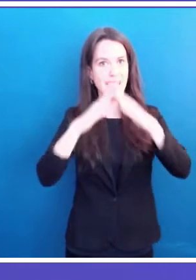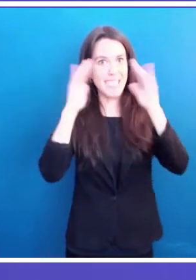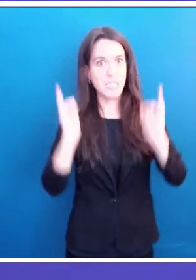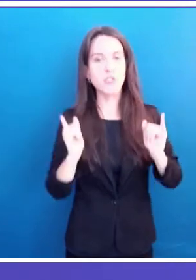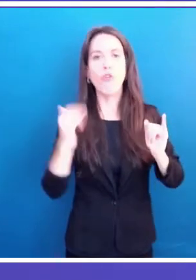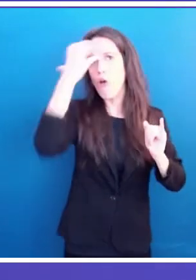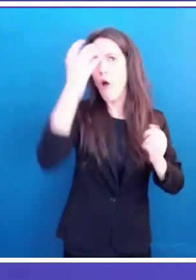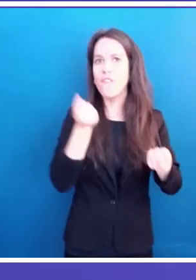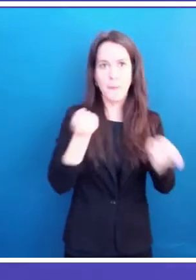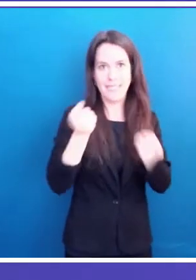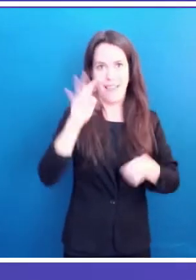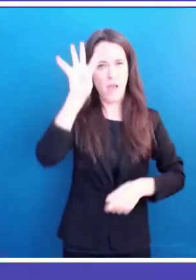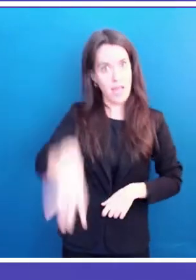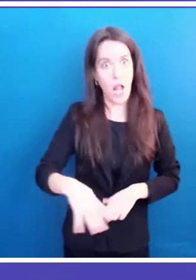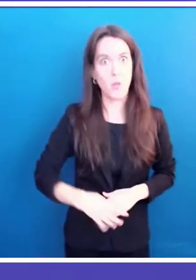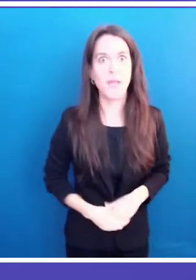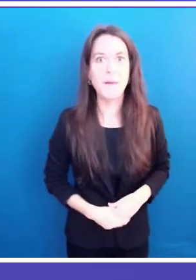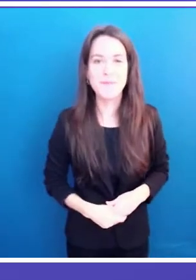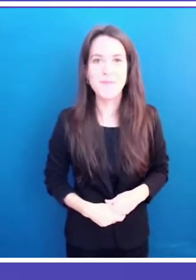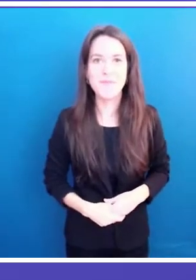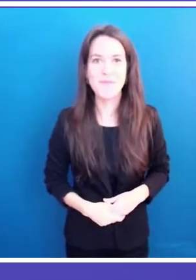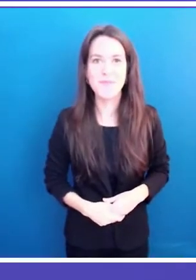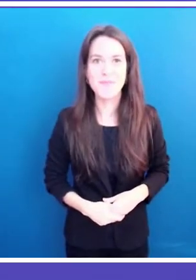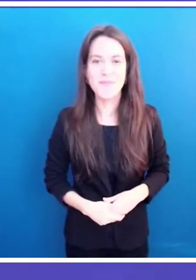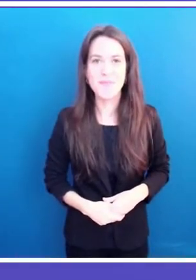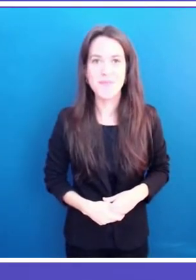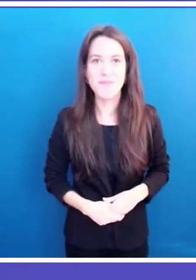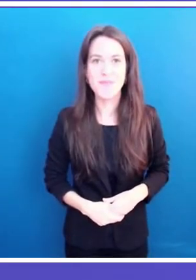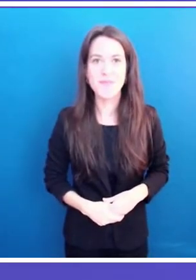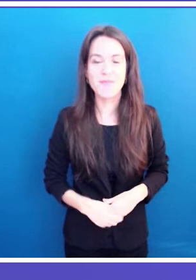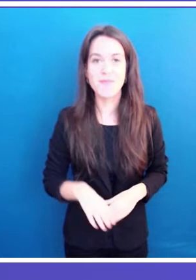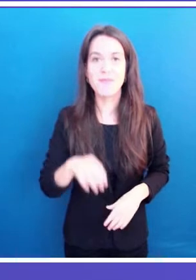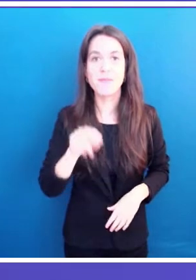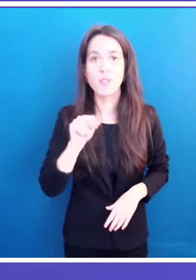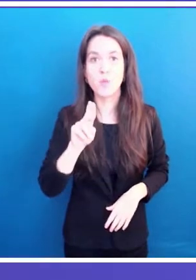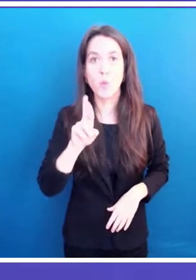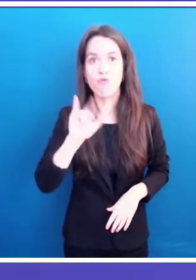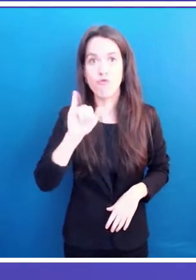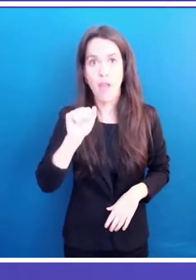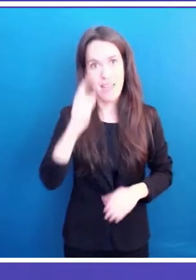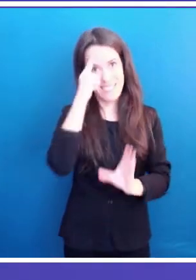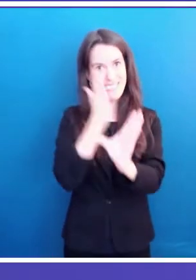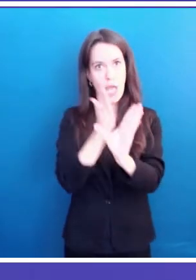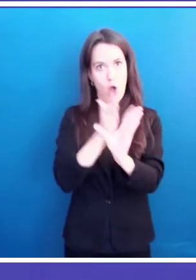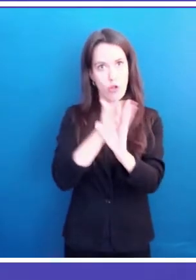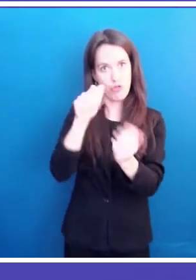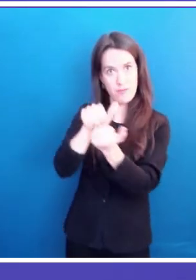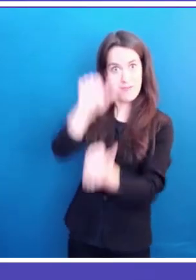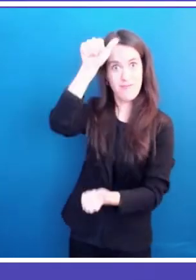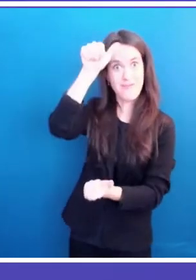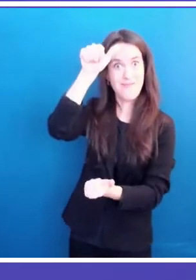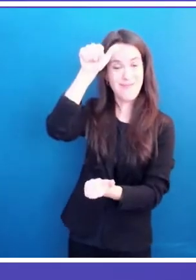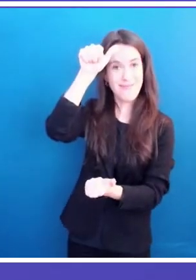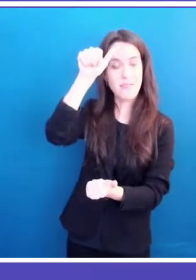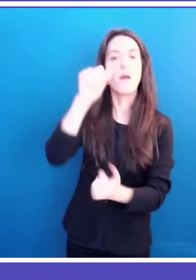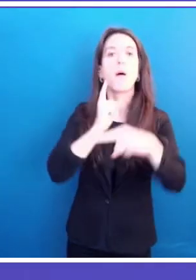الكتالوني، وحكومة كتالونيا هي التي تدير هذا المعهد. نوريا تحمل إجازة في علم النفس،